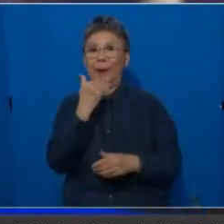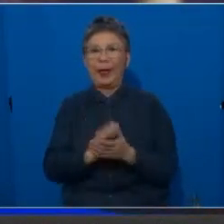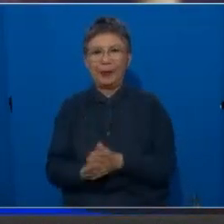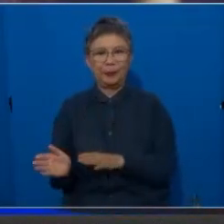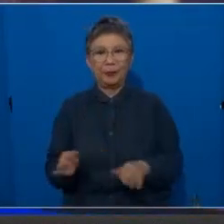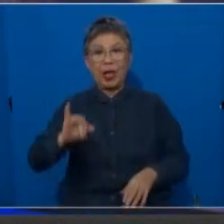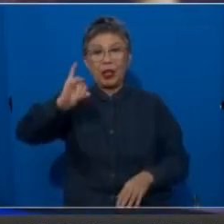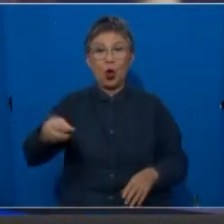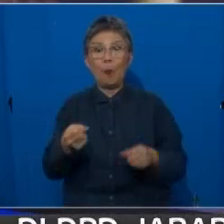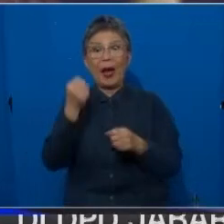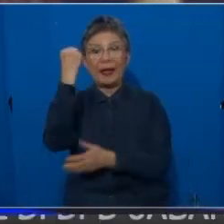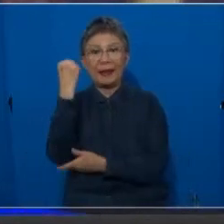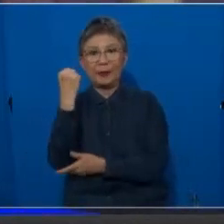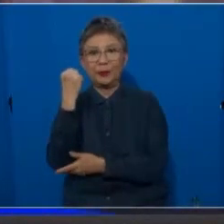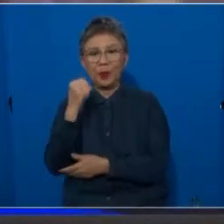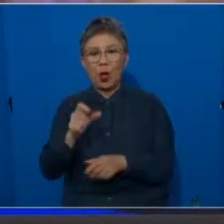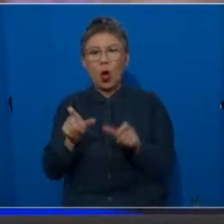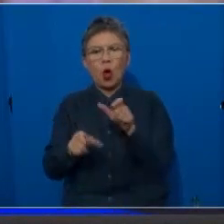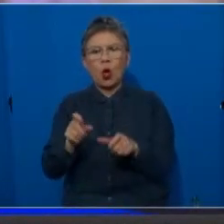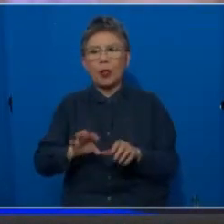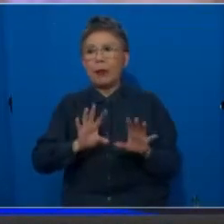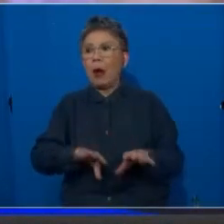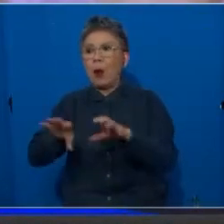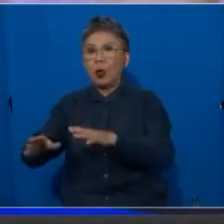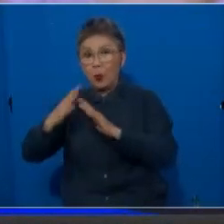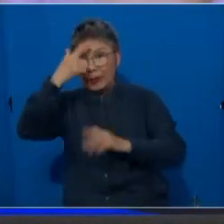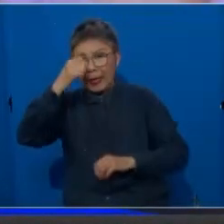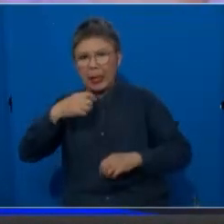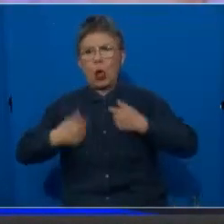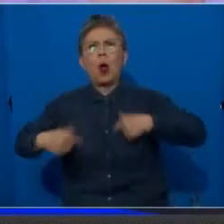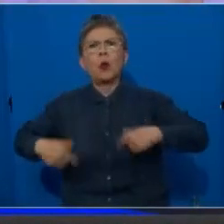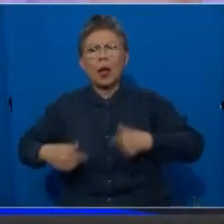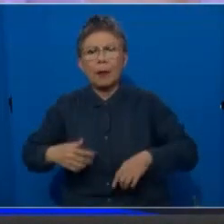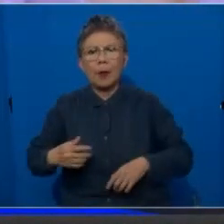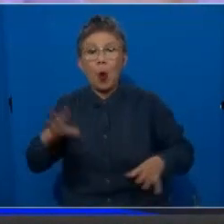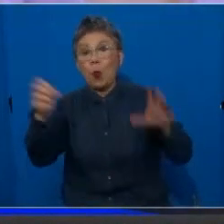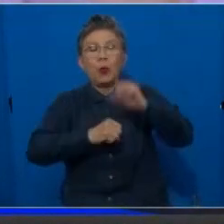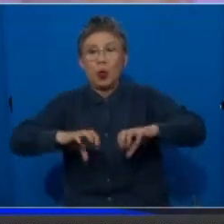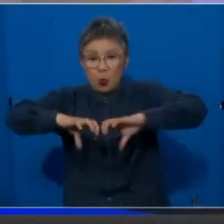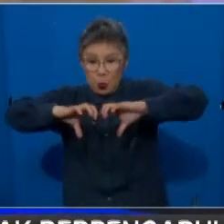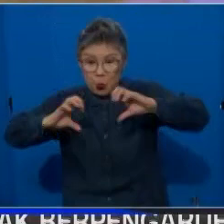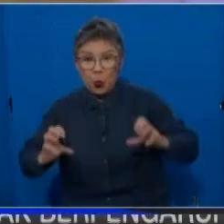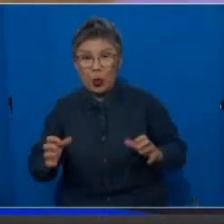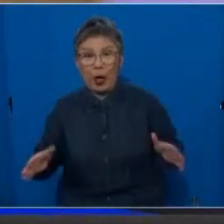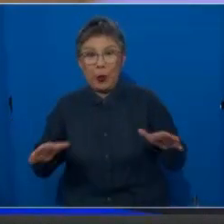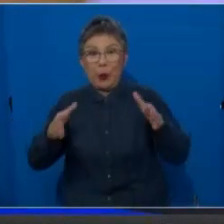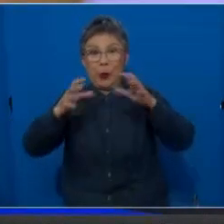di Jombang, Jawa Timur, sejumlah warga dilarikan ke posko kesehatan setelah mengalami luka-luka saat berebut gunungan